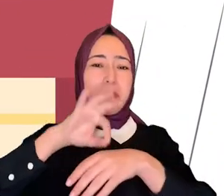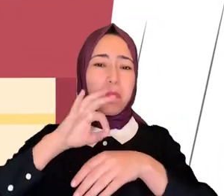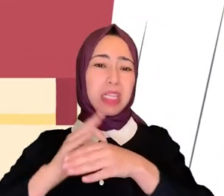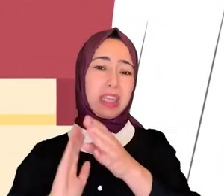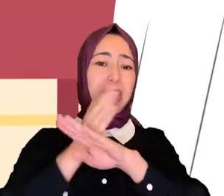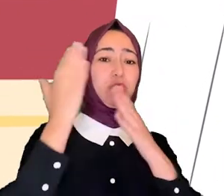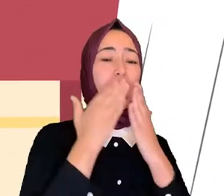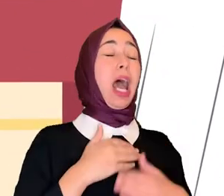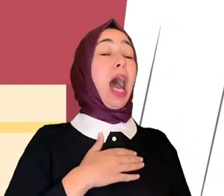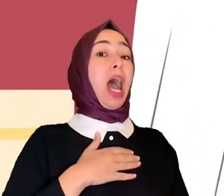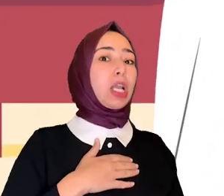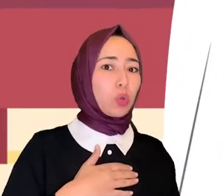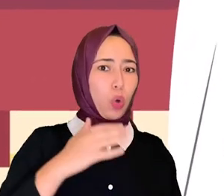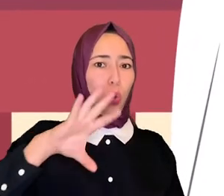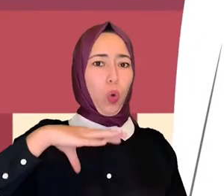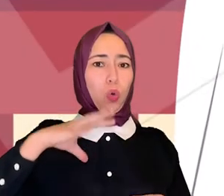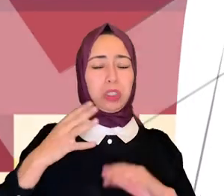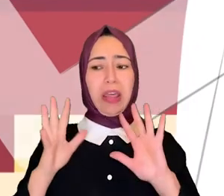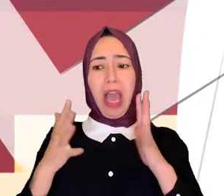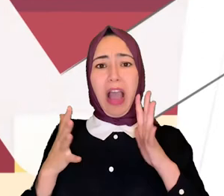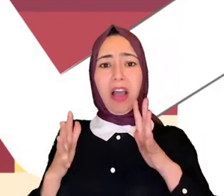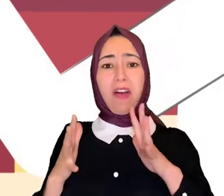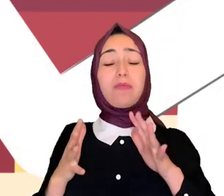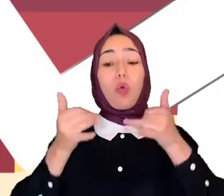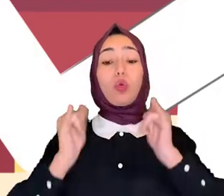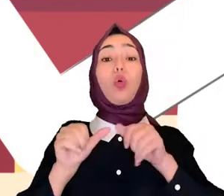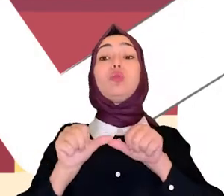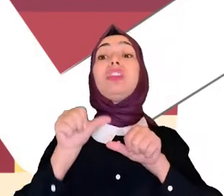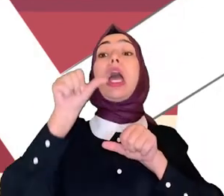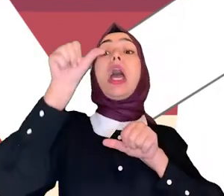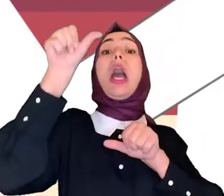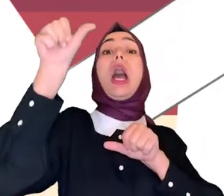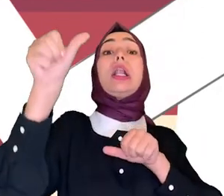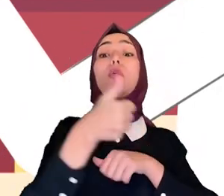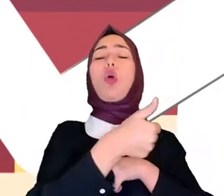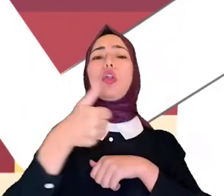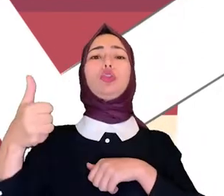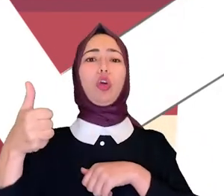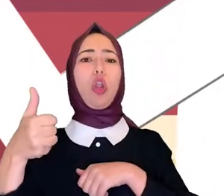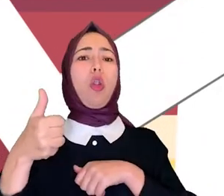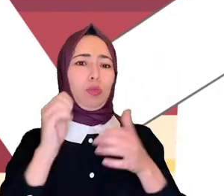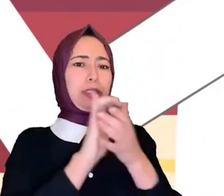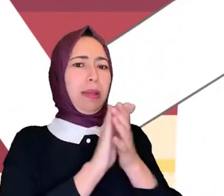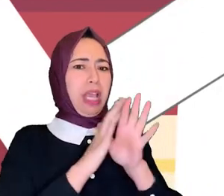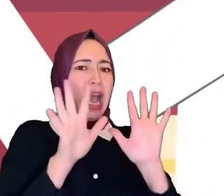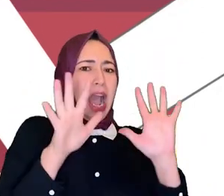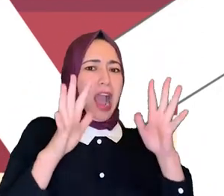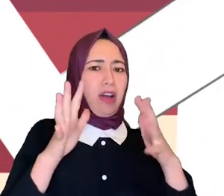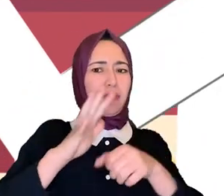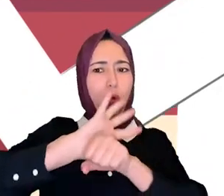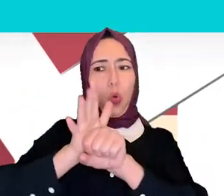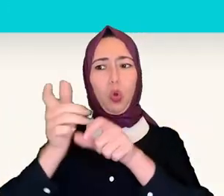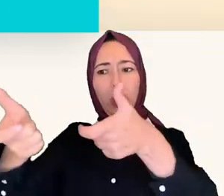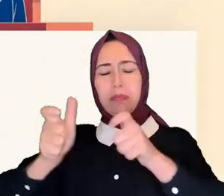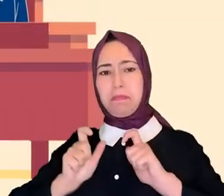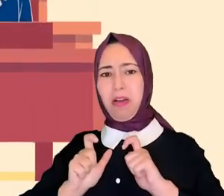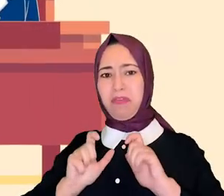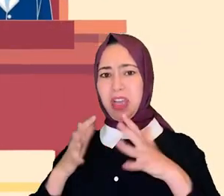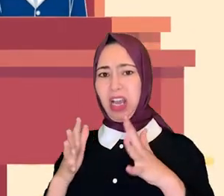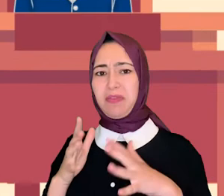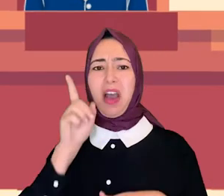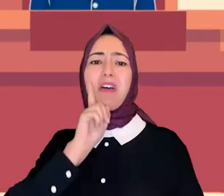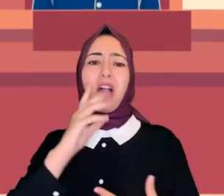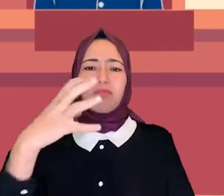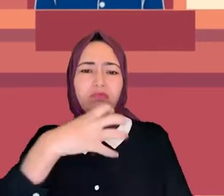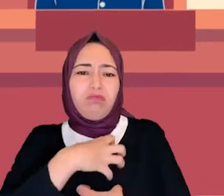القسم. الأستاذ تقلق منها ونقلها لآخر القسم وقالها قدام أصحابها اللي هو خايف لتعديهم بالكورونا. توجعت